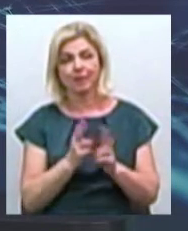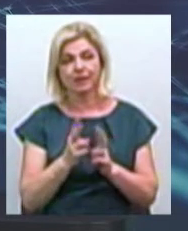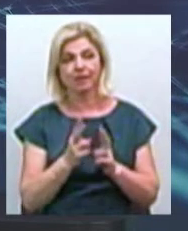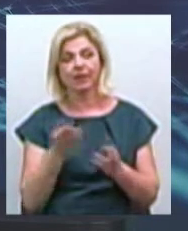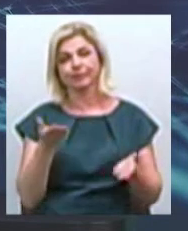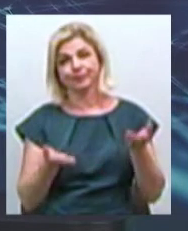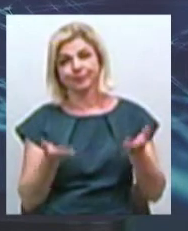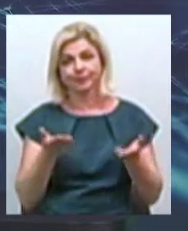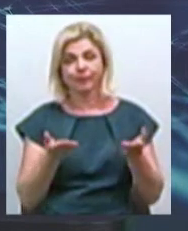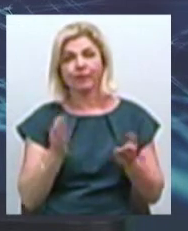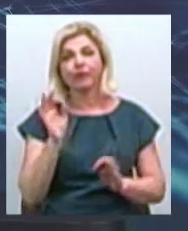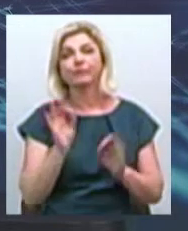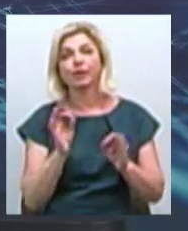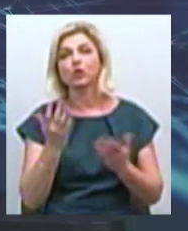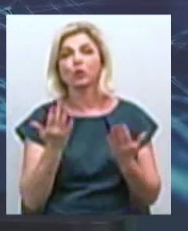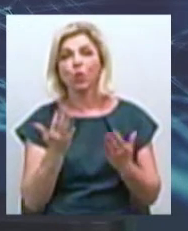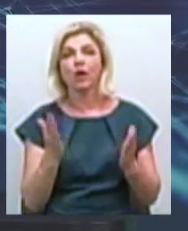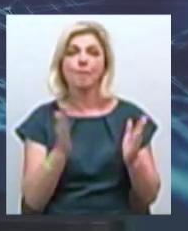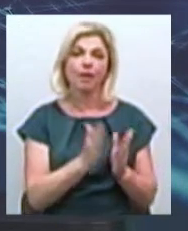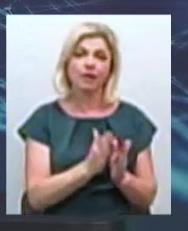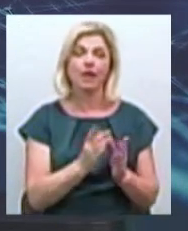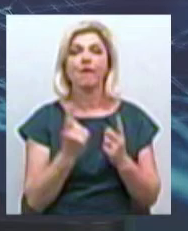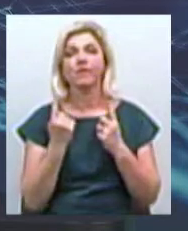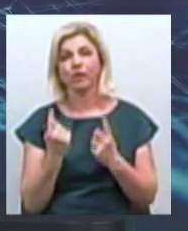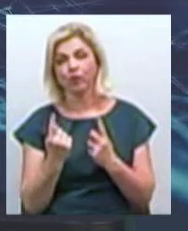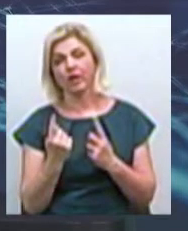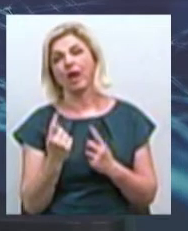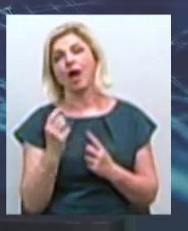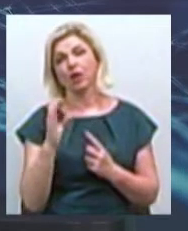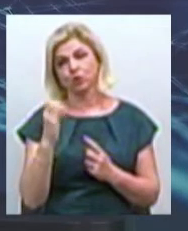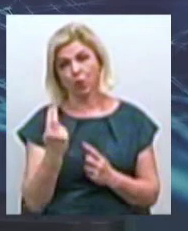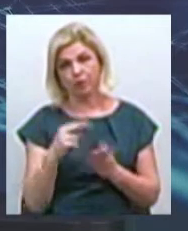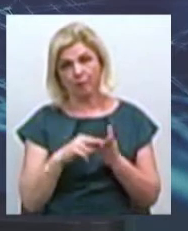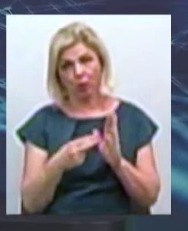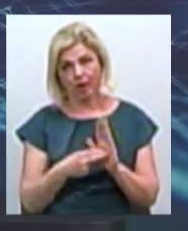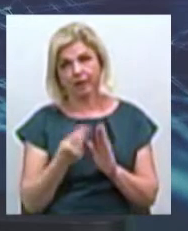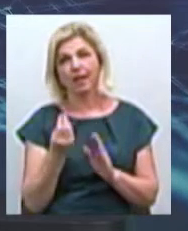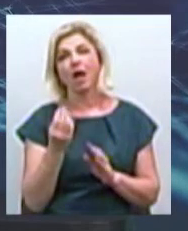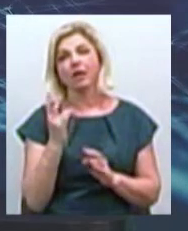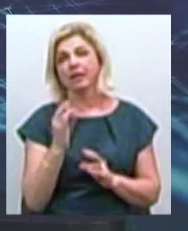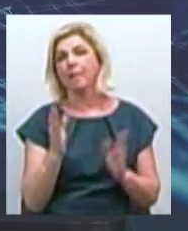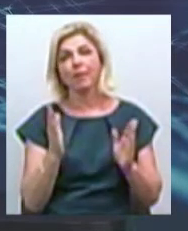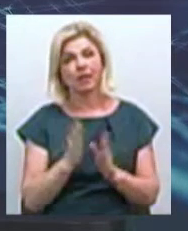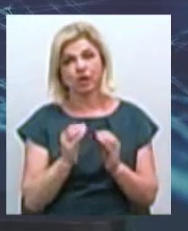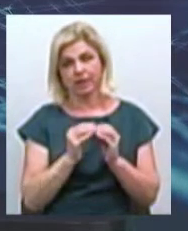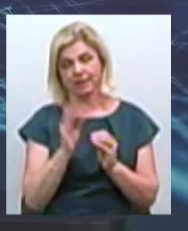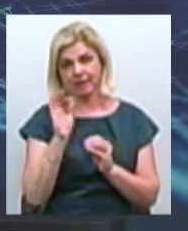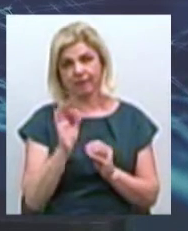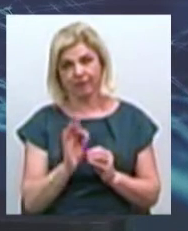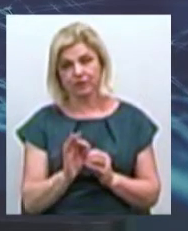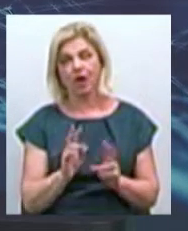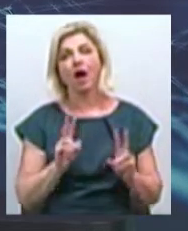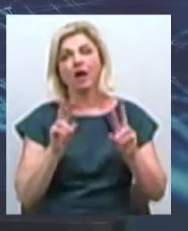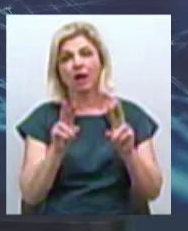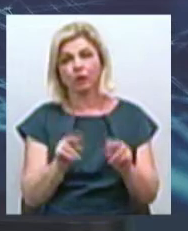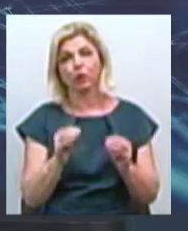співвідношення, да, на яке буде йти на великі, малі та соціальні проєкти. Але в соціальних проєктах написано, що не менше 10%. Тобто гарантовано